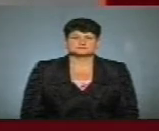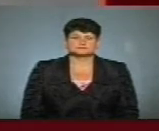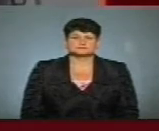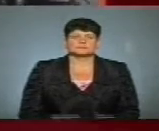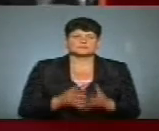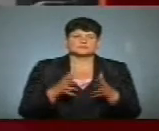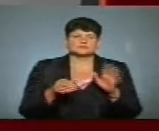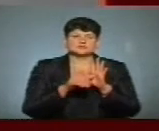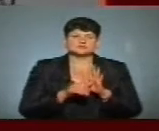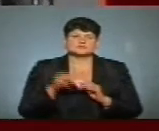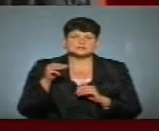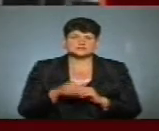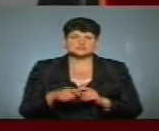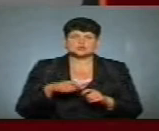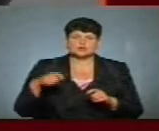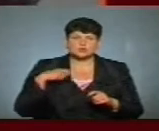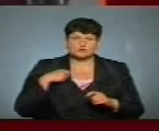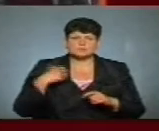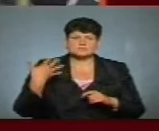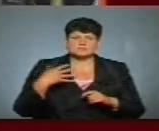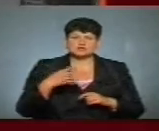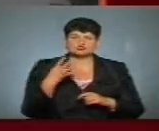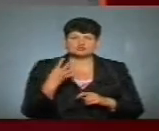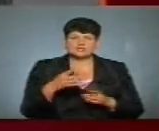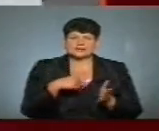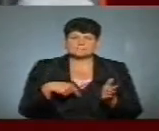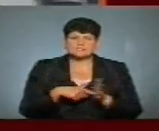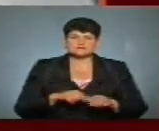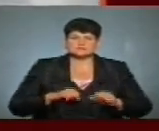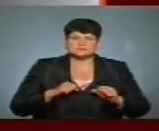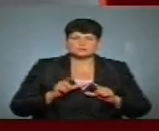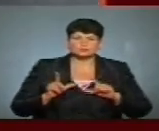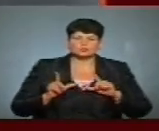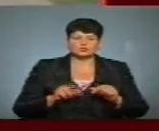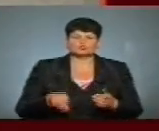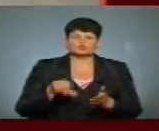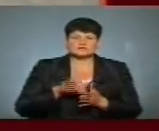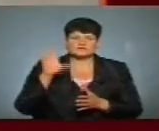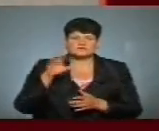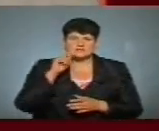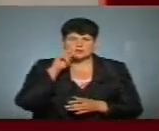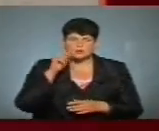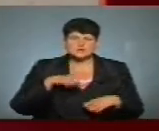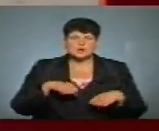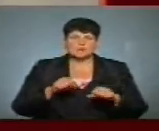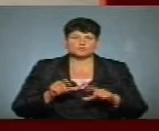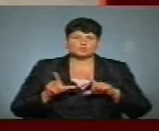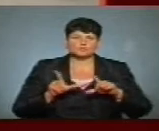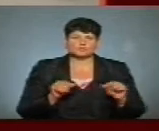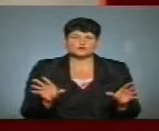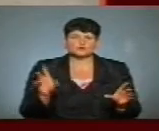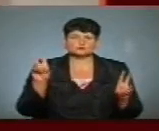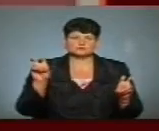Понад 6 тисяч кілометрів через 54 міста намагаються проїхати учасники всеукраїнського мотопробігу єдності.